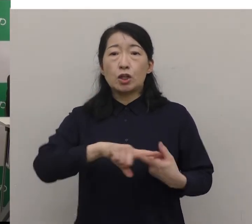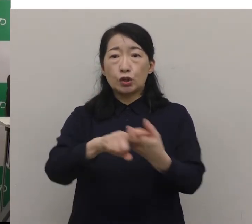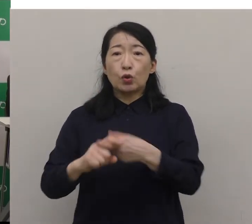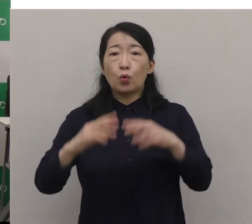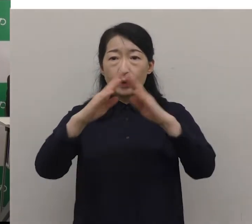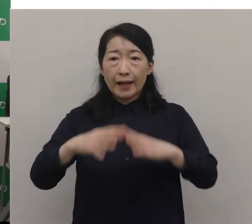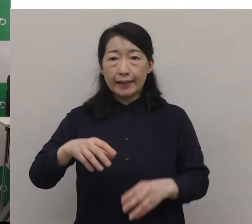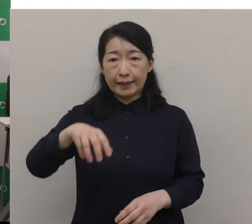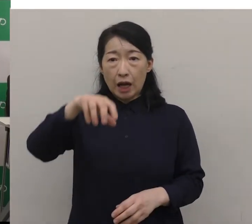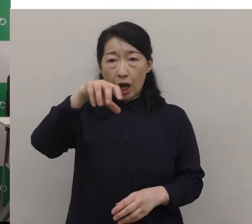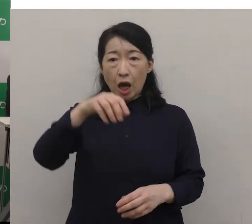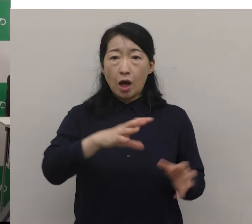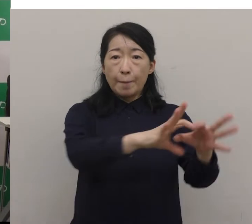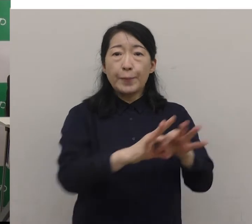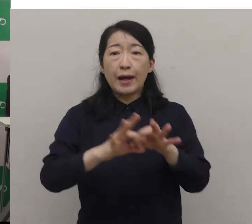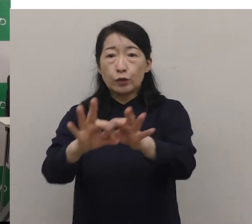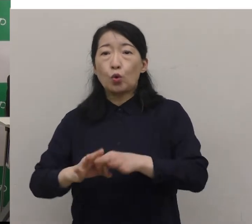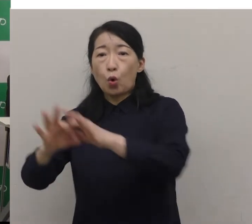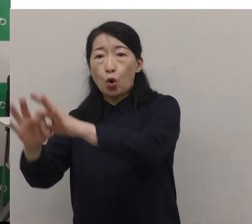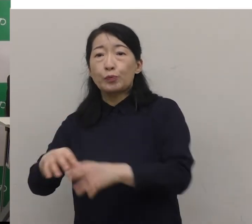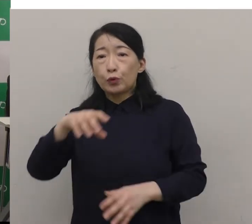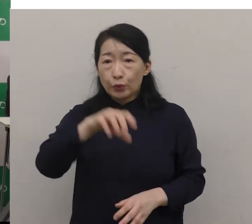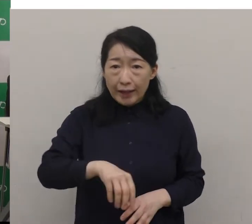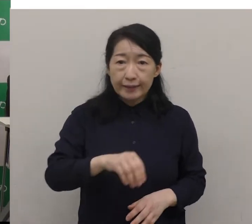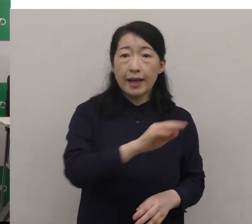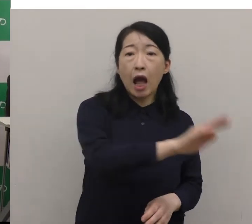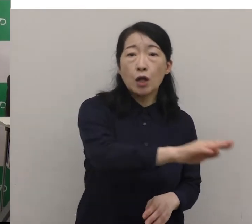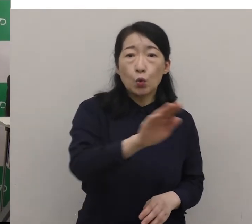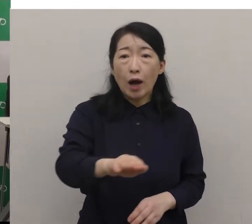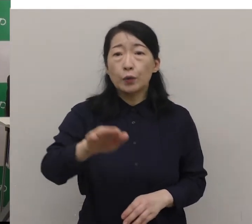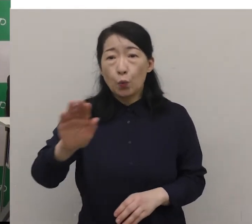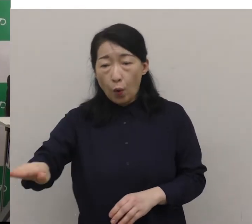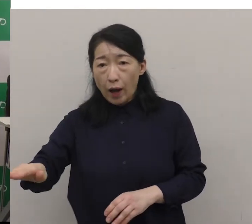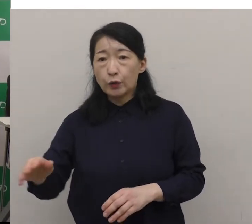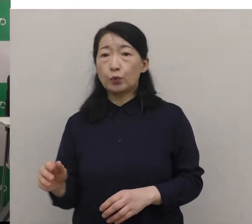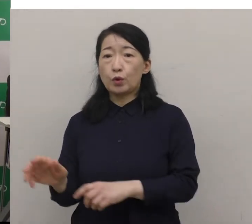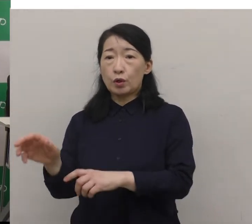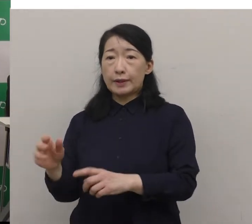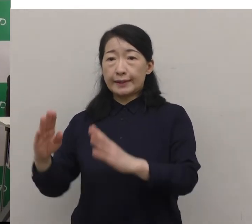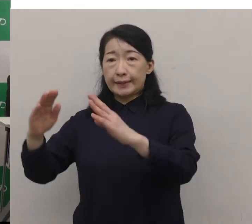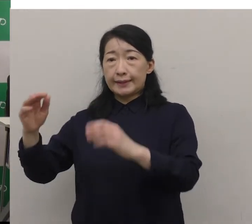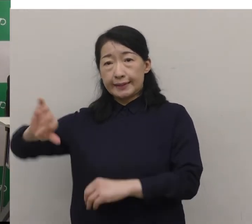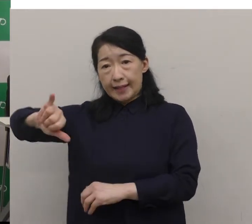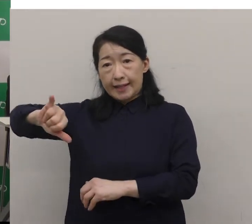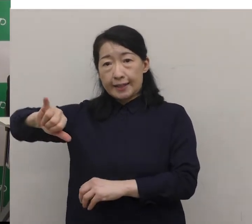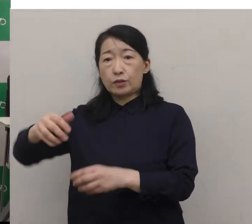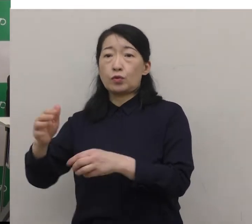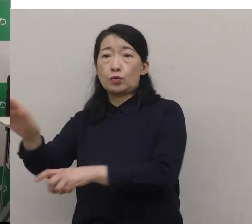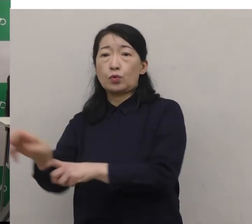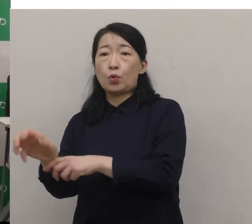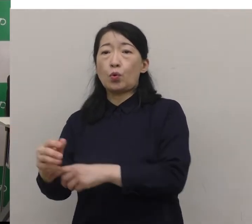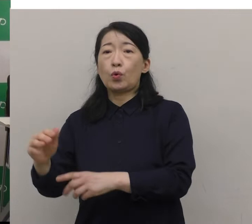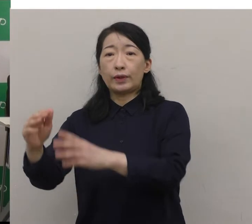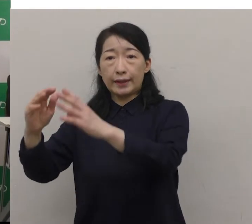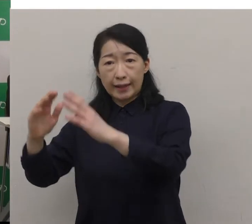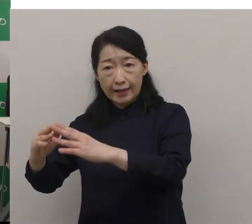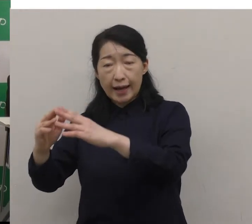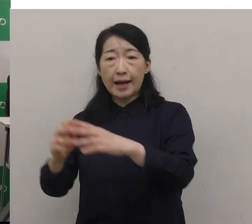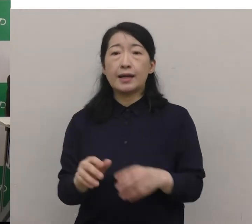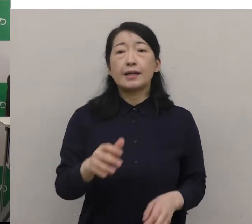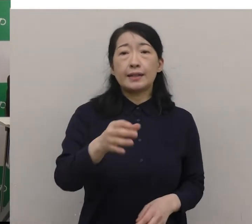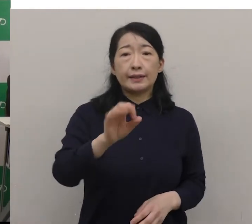に点在している観光資源や茶農家、茶商など多様な関係者とも連携して菊川茶にまつわ